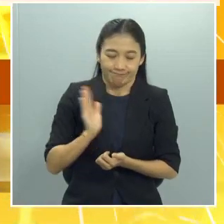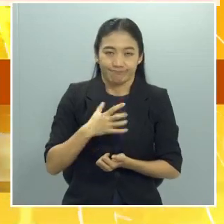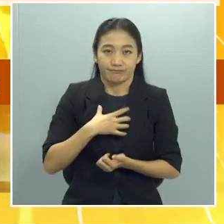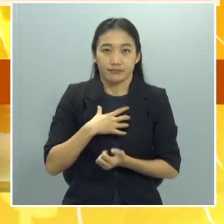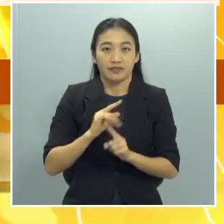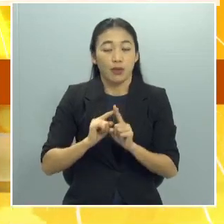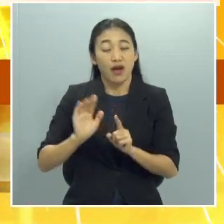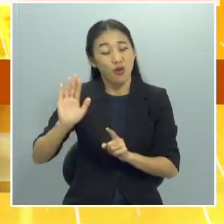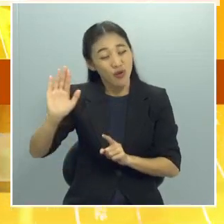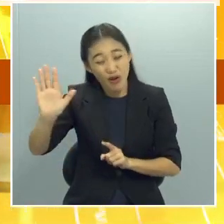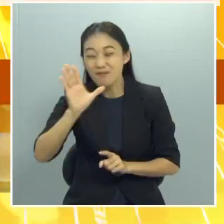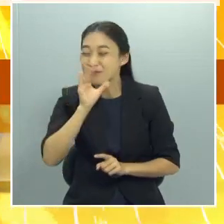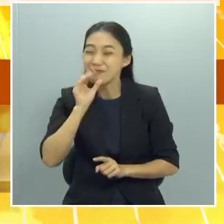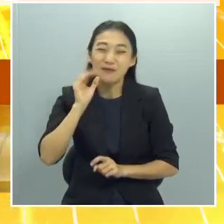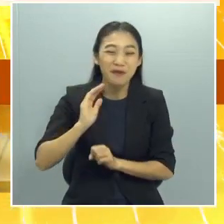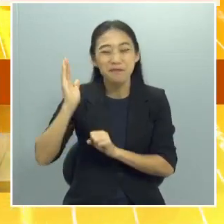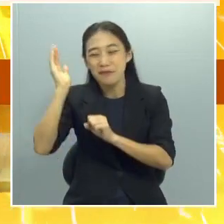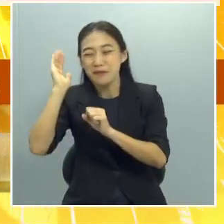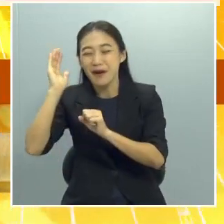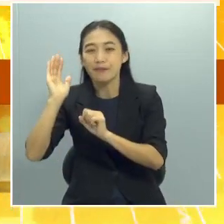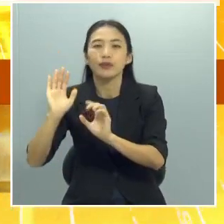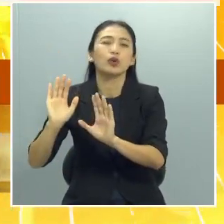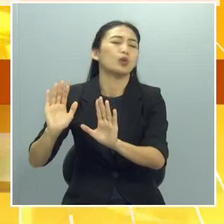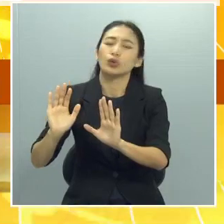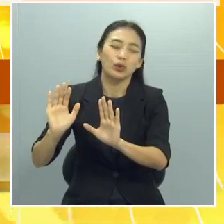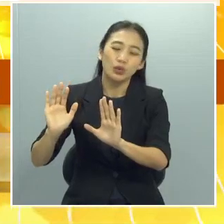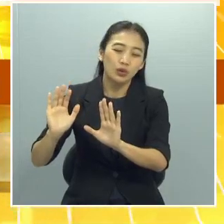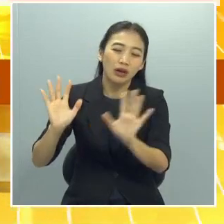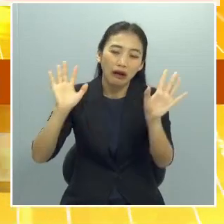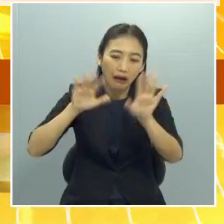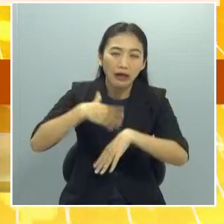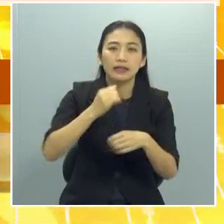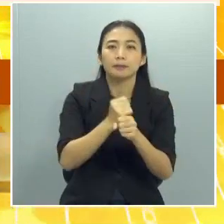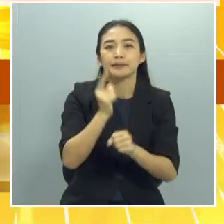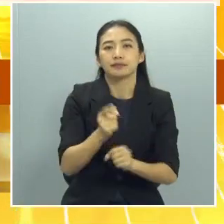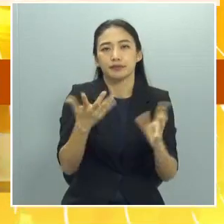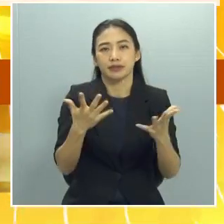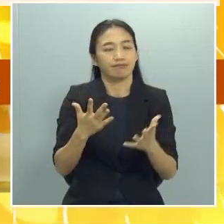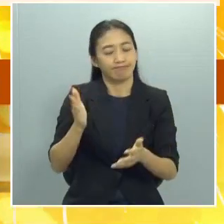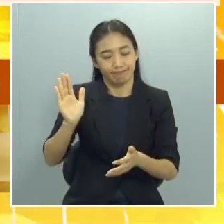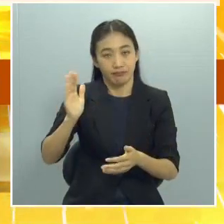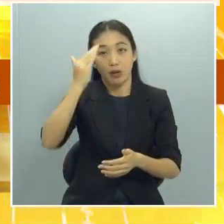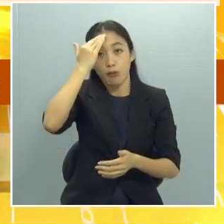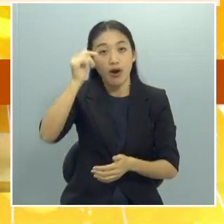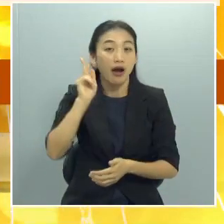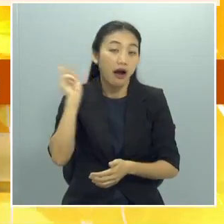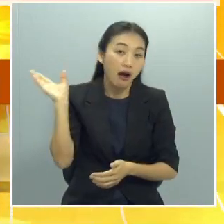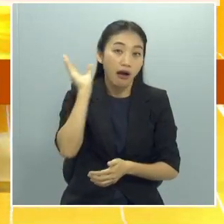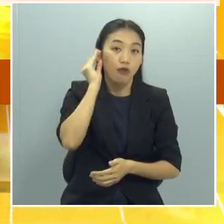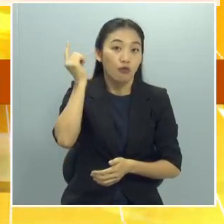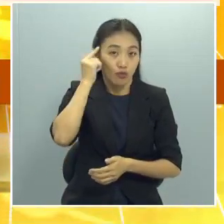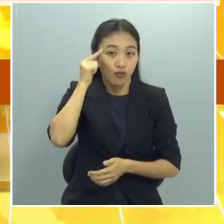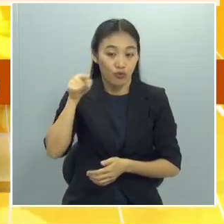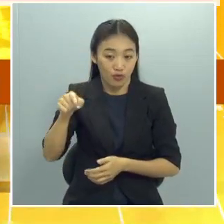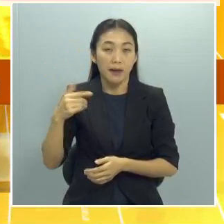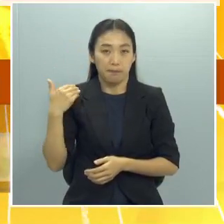อย่าทำเป็นถ้าดีทีแล้วเป็นมวยล้มต้มคนดูก็แล้วกันเพราะว่าทราบข่าวมาว่าเกลือชินวัตรที่ขายบ้านแคบยกธงการ